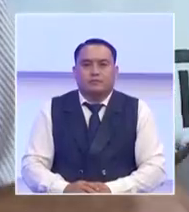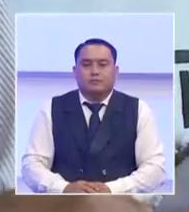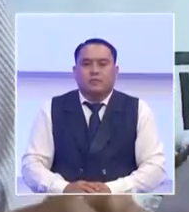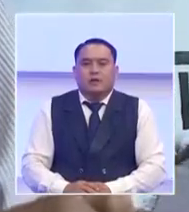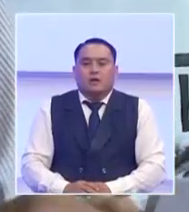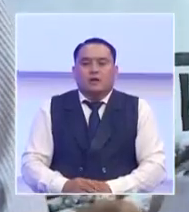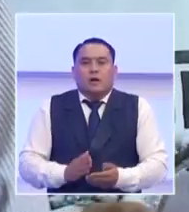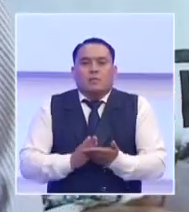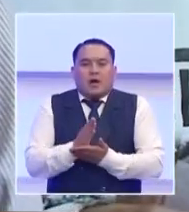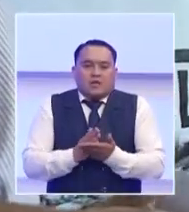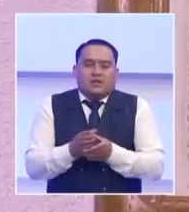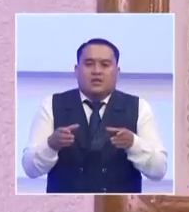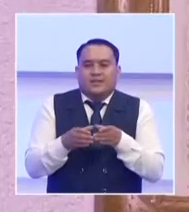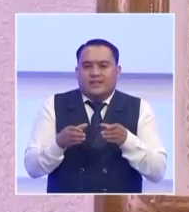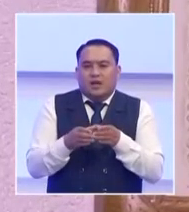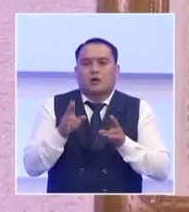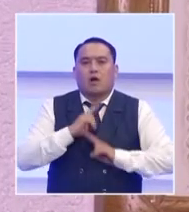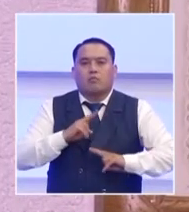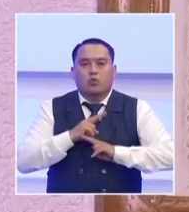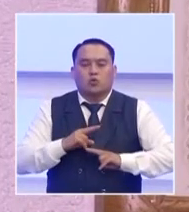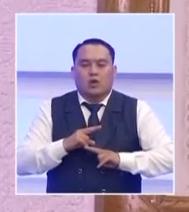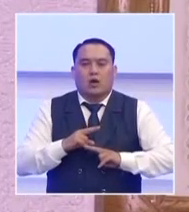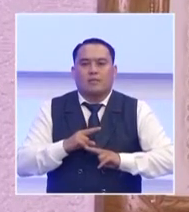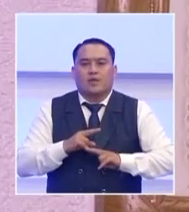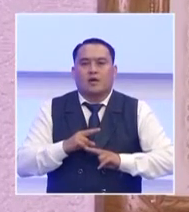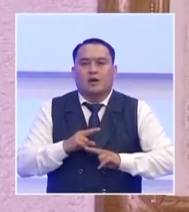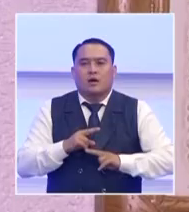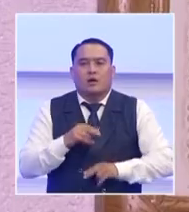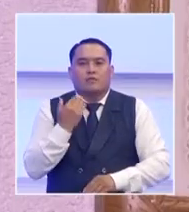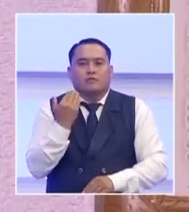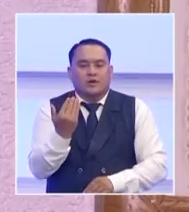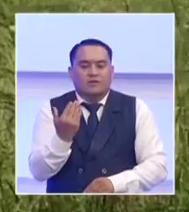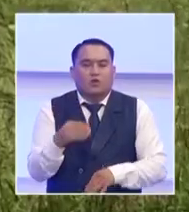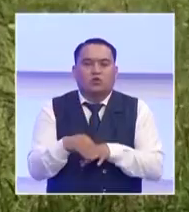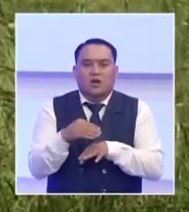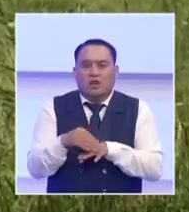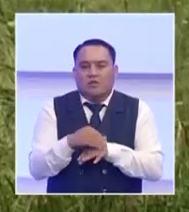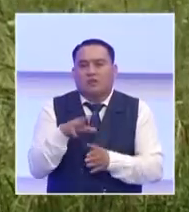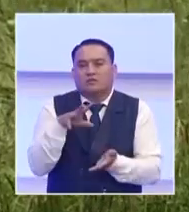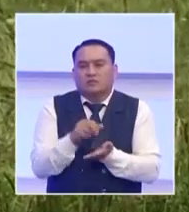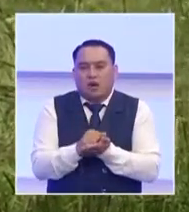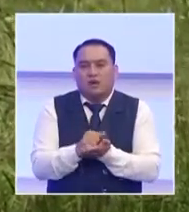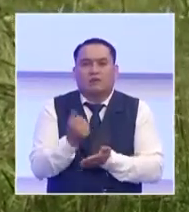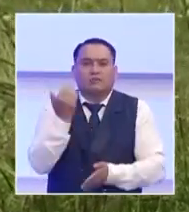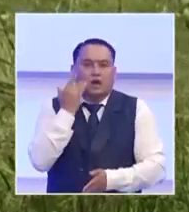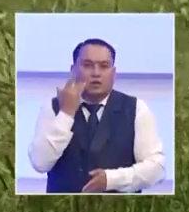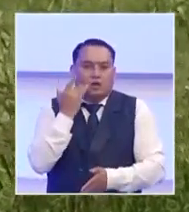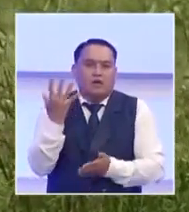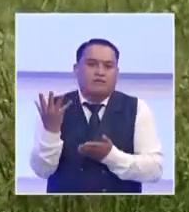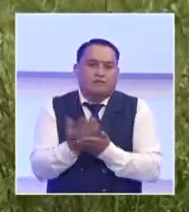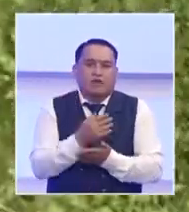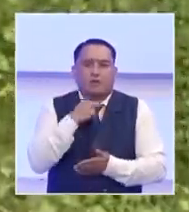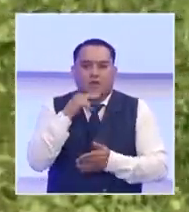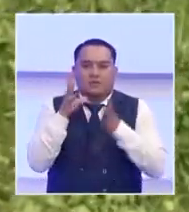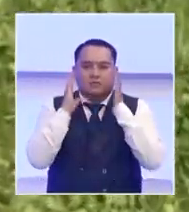комсомольской и партийной а деятельность и работа в профсоюзе по признанию bojana раз боевой несмотря на занятость неси байорат всегда находил время для